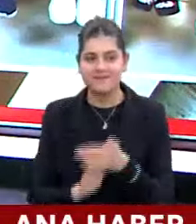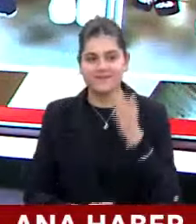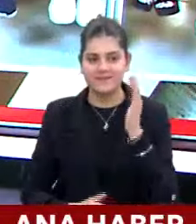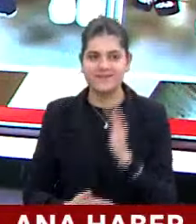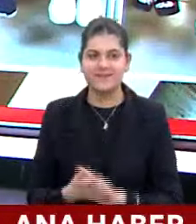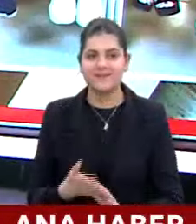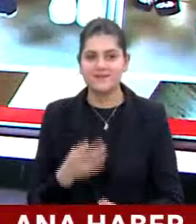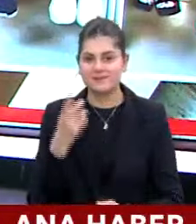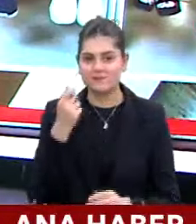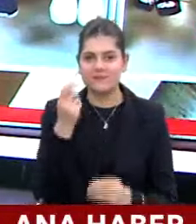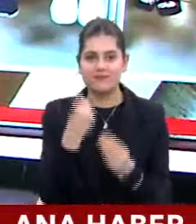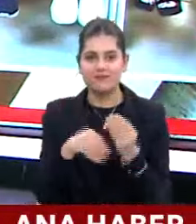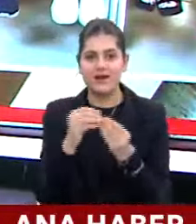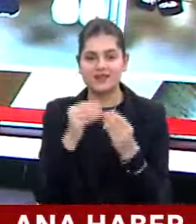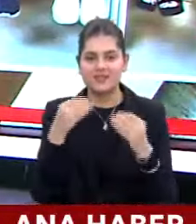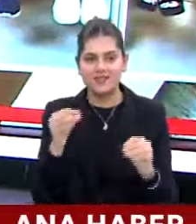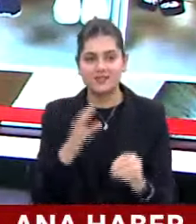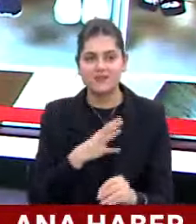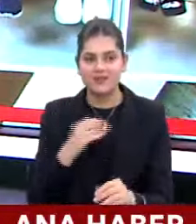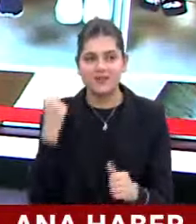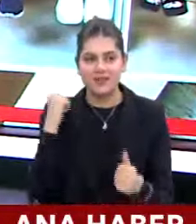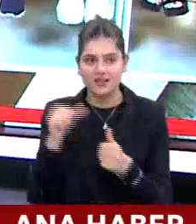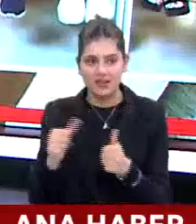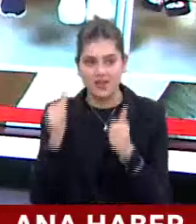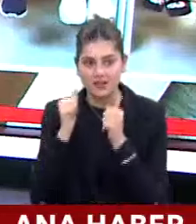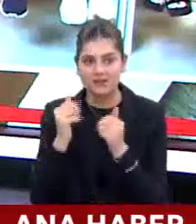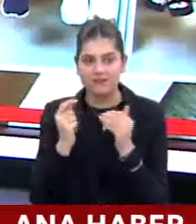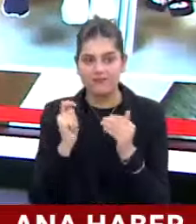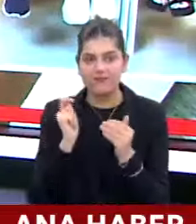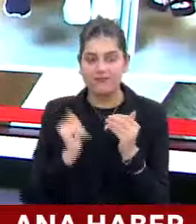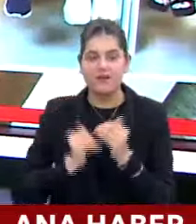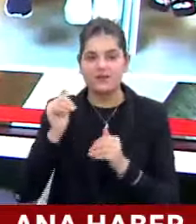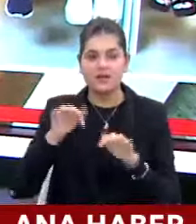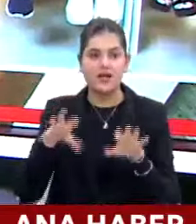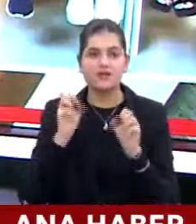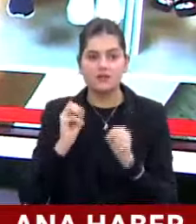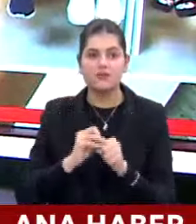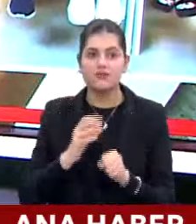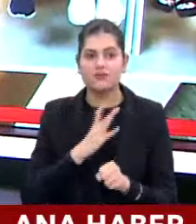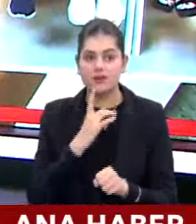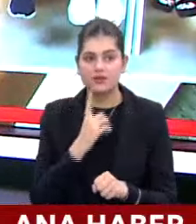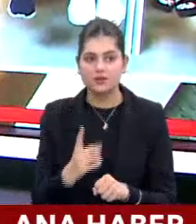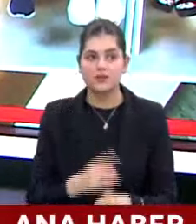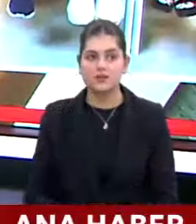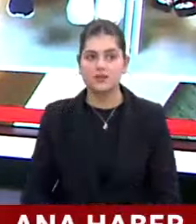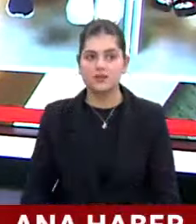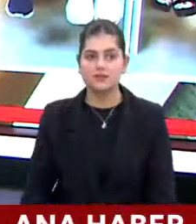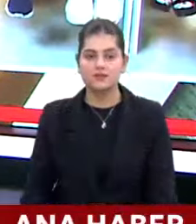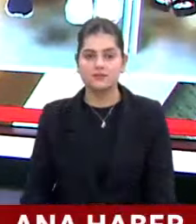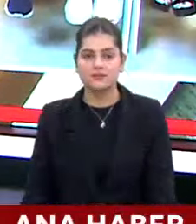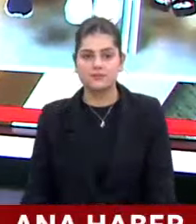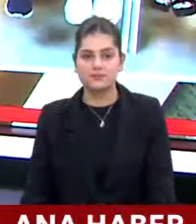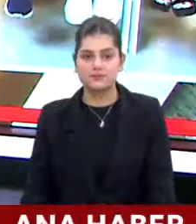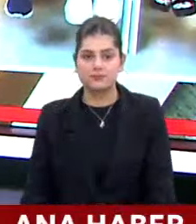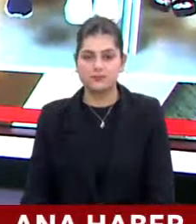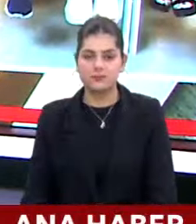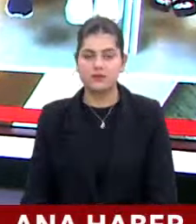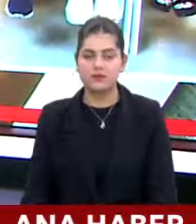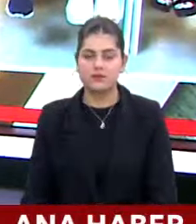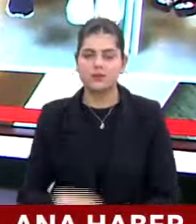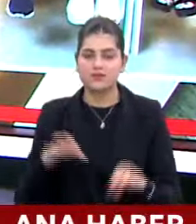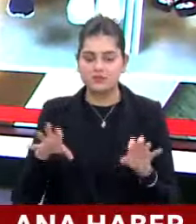o para satılıyor faiziyle. Takır takır senden bir de fazlasıyla geri alacaksın. Yani hazıra dağ dayanmaz. Bu arada hani